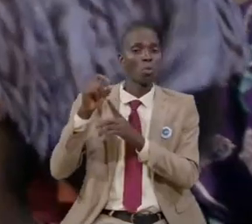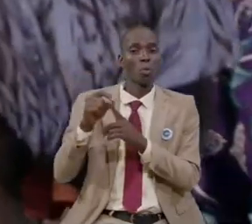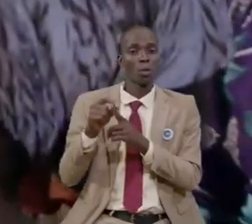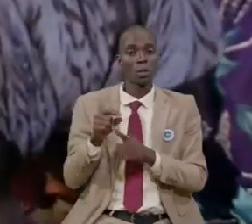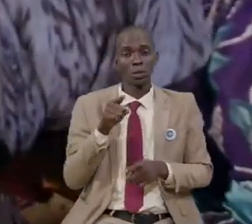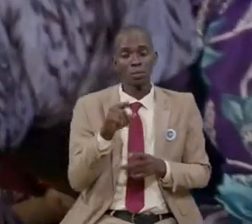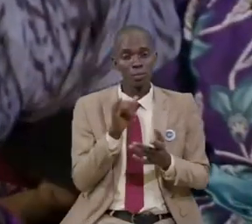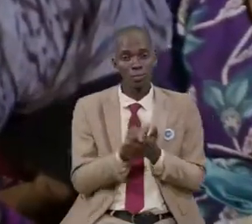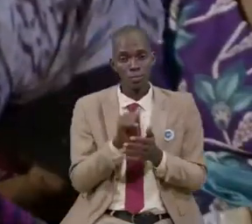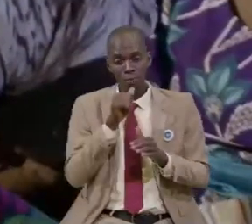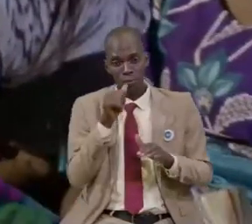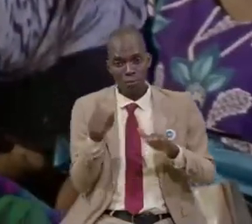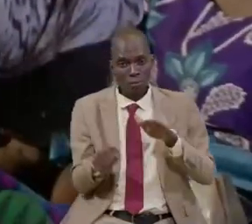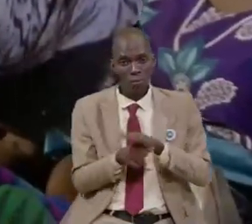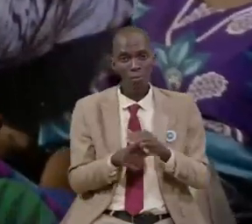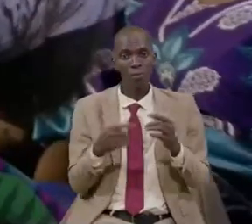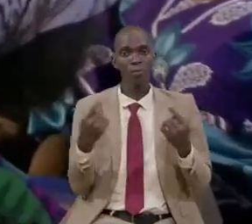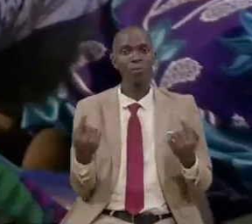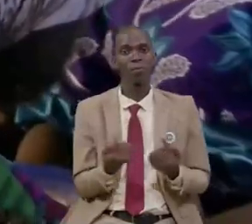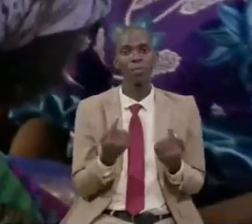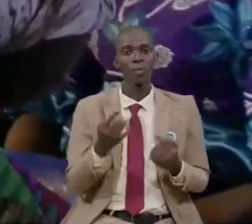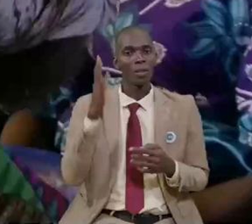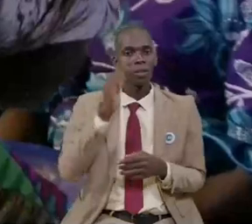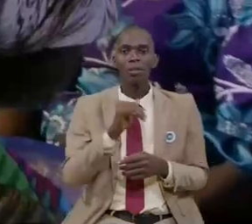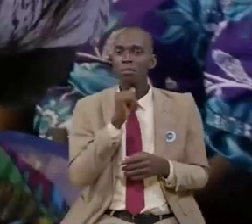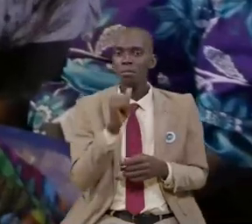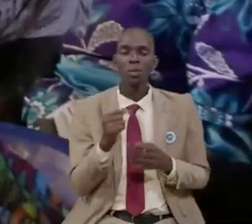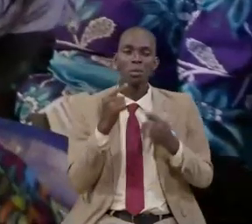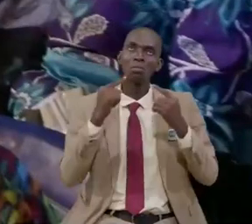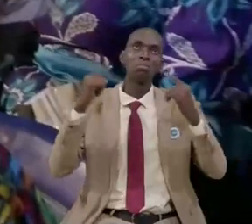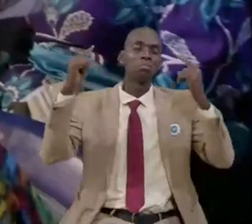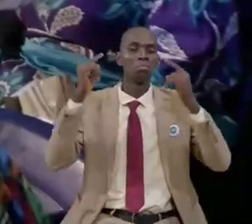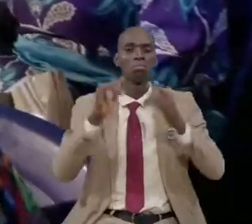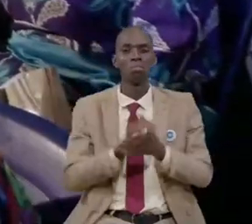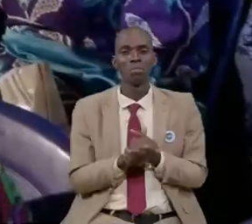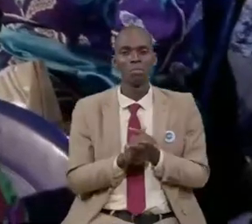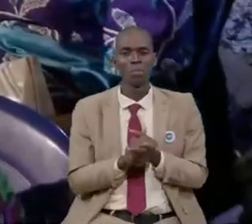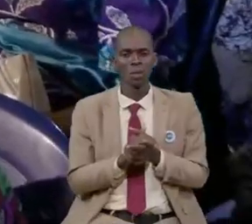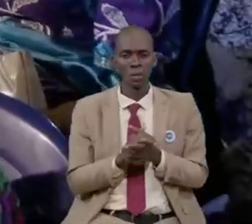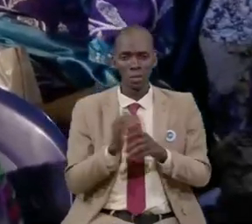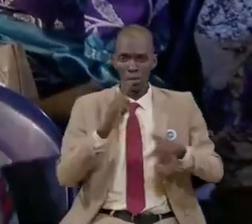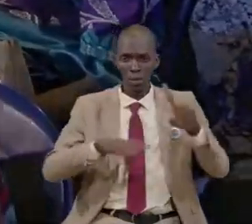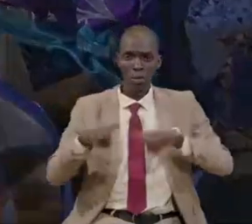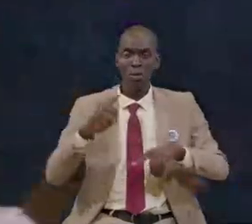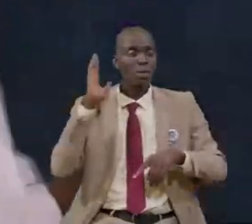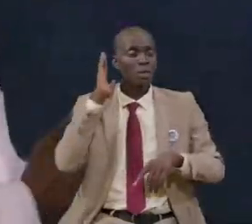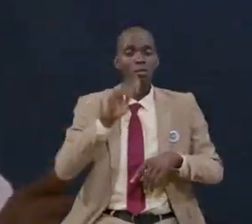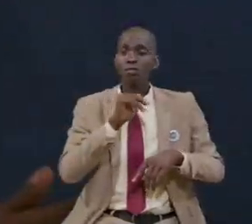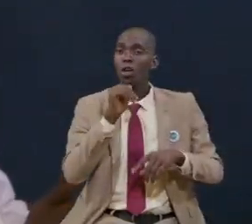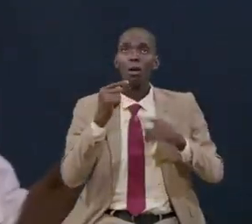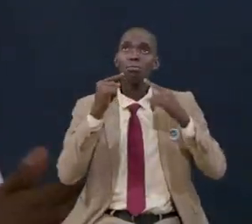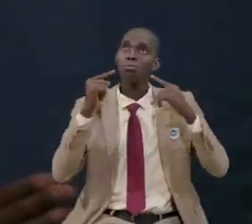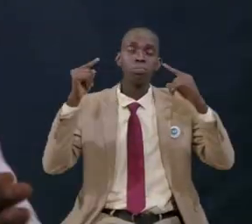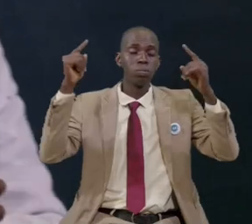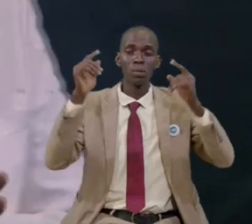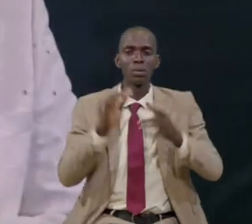ses transgressions, dites-le-moi, ne prospère point. Celui qui cache ses transgressions, dites-le-moi à haute voix,